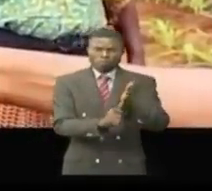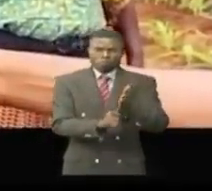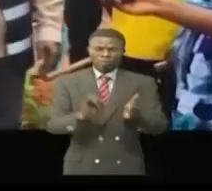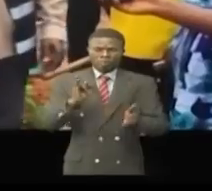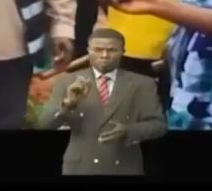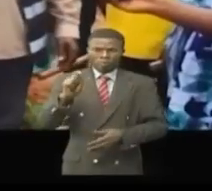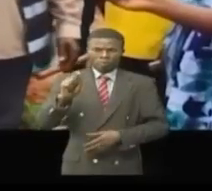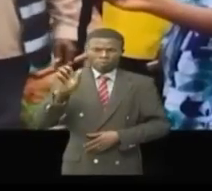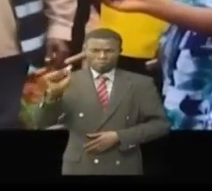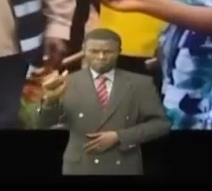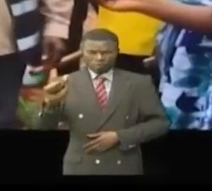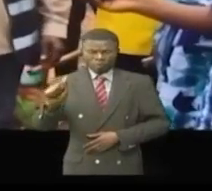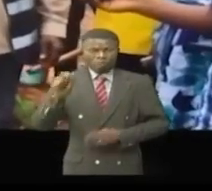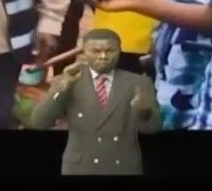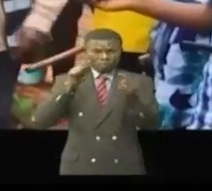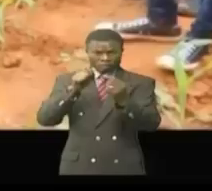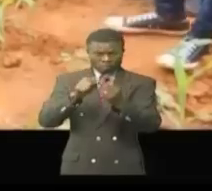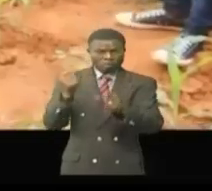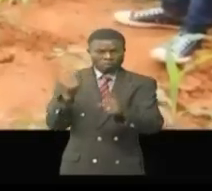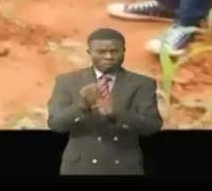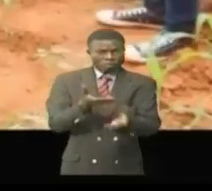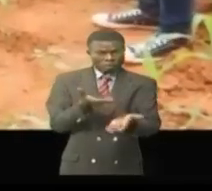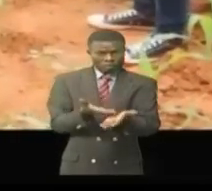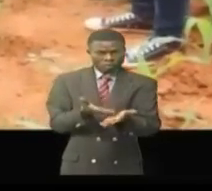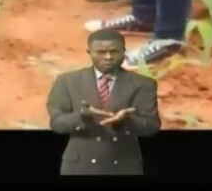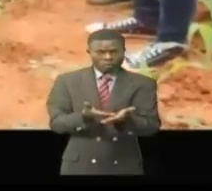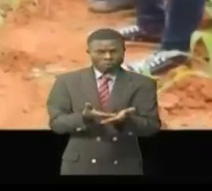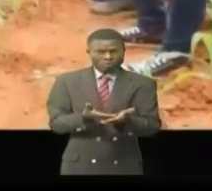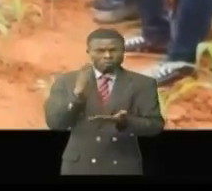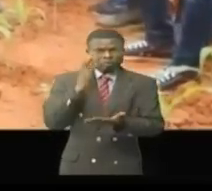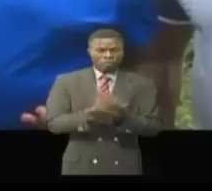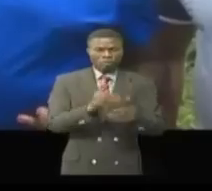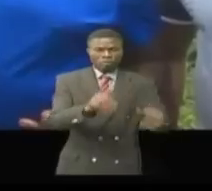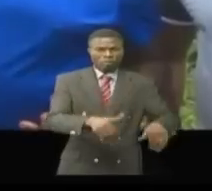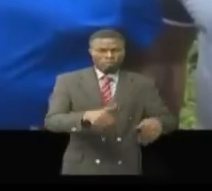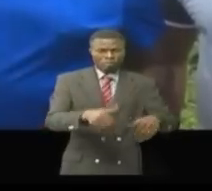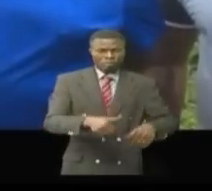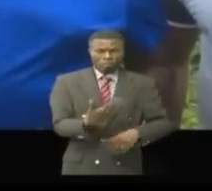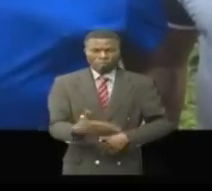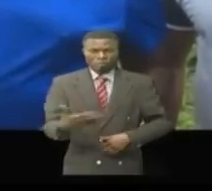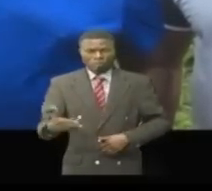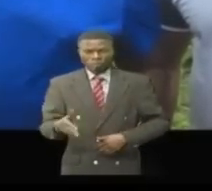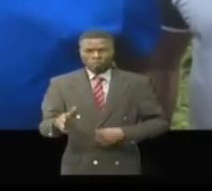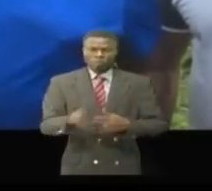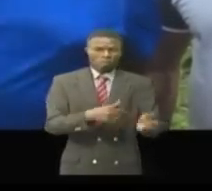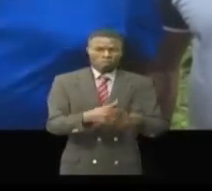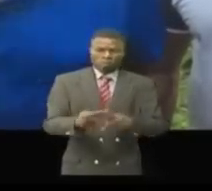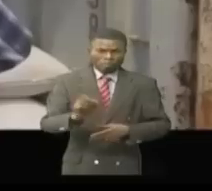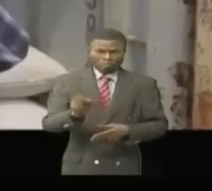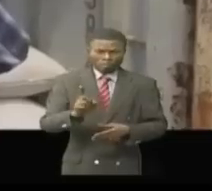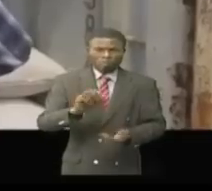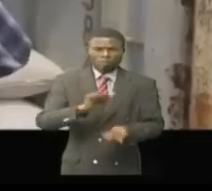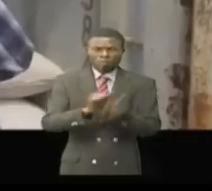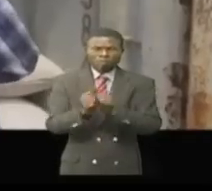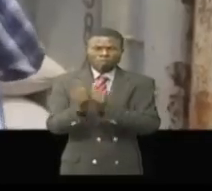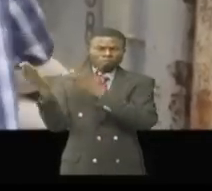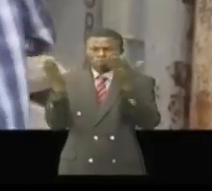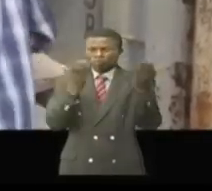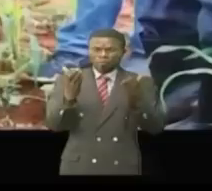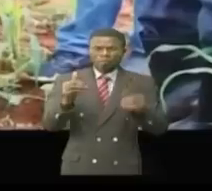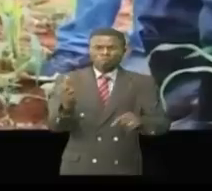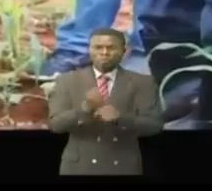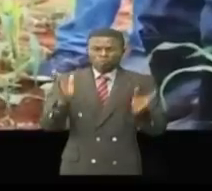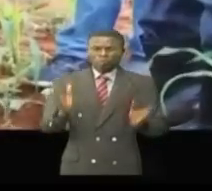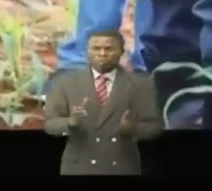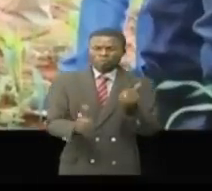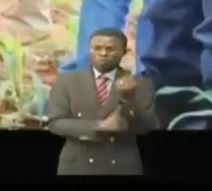l'ITEA. L'objectif de cette action et de quitter l'agriculture de substance pour celle commerciale et faire de paysans des